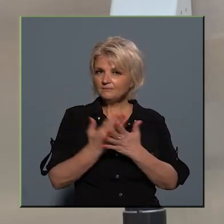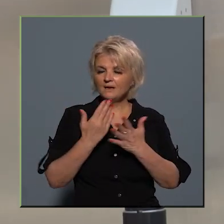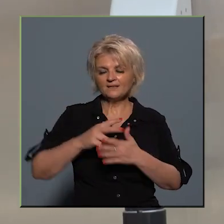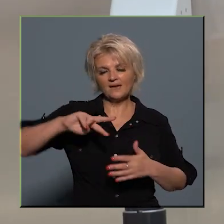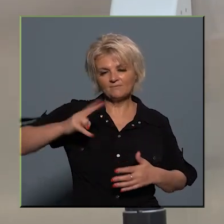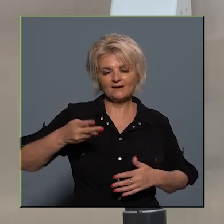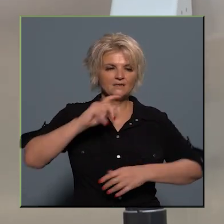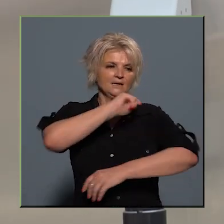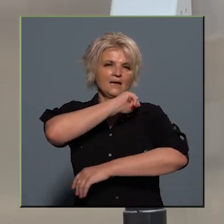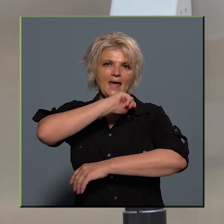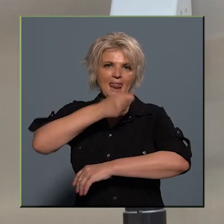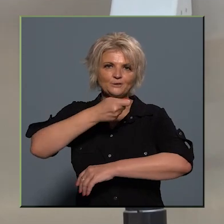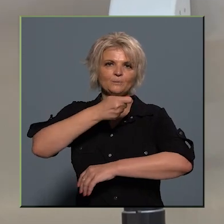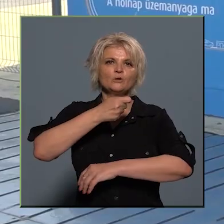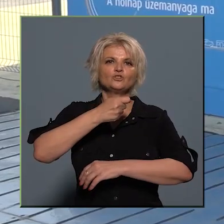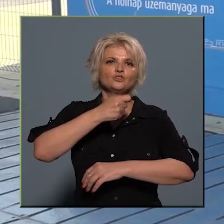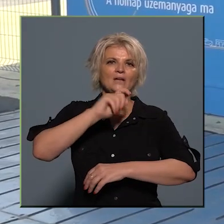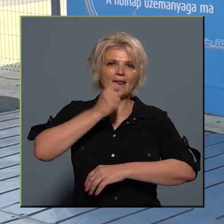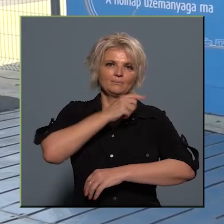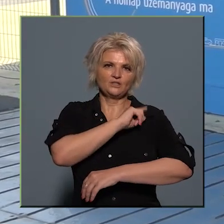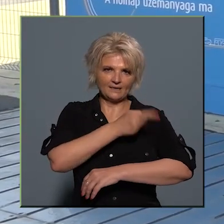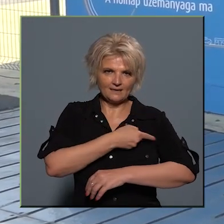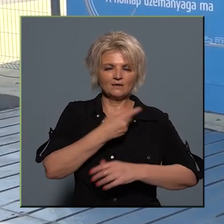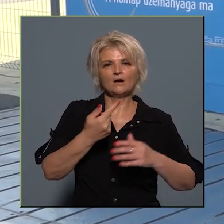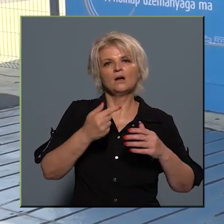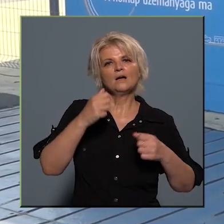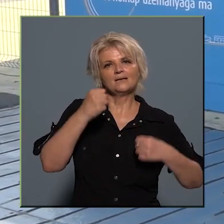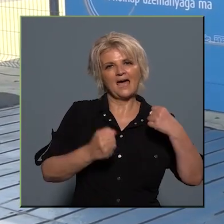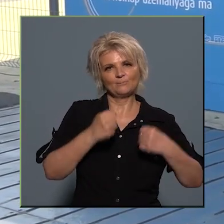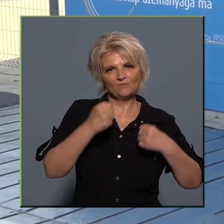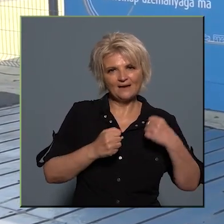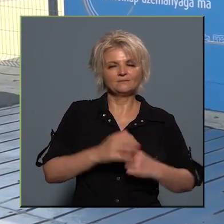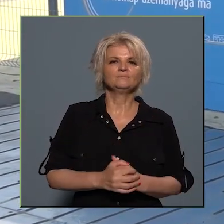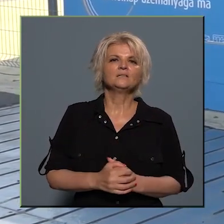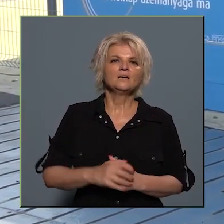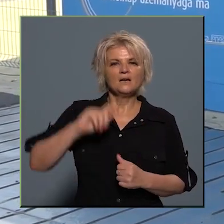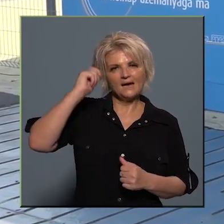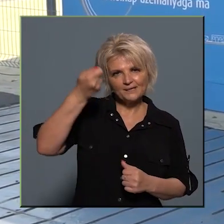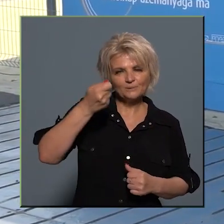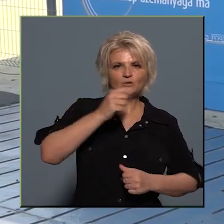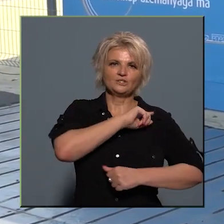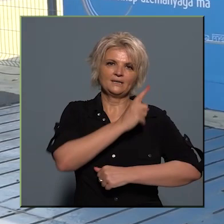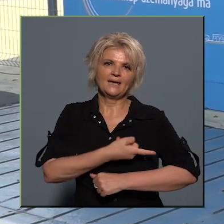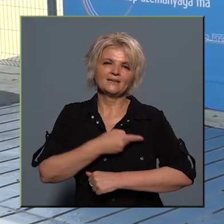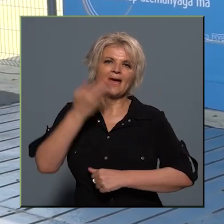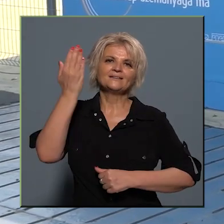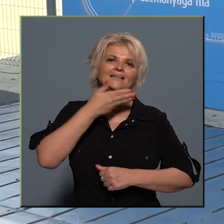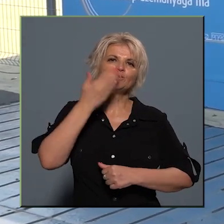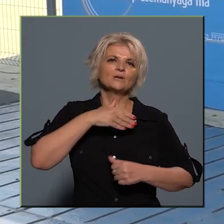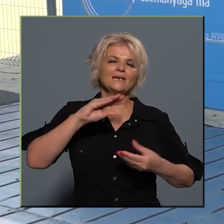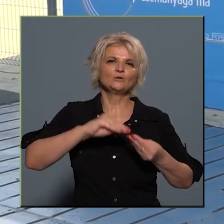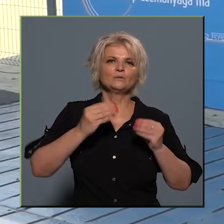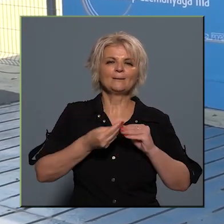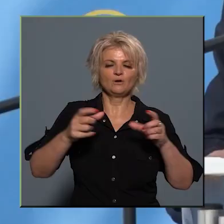az elektromos járművekre, amelyek az elektromos energiát hidrogén üzemanyagcellából szerzik